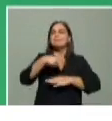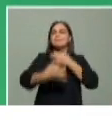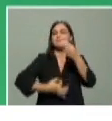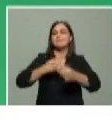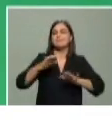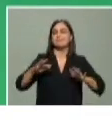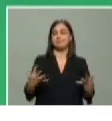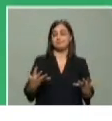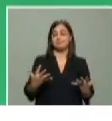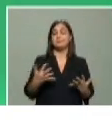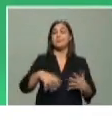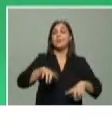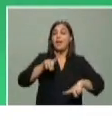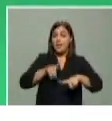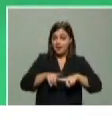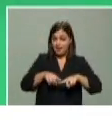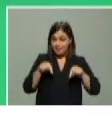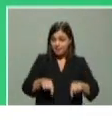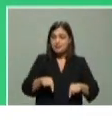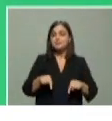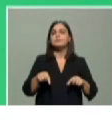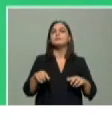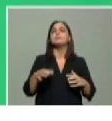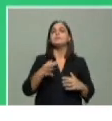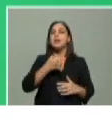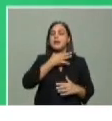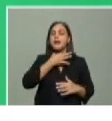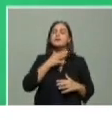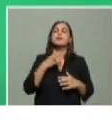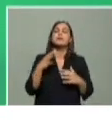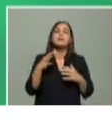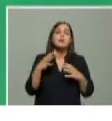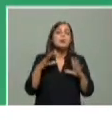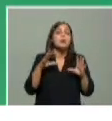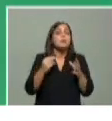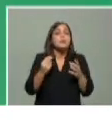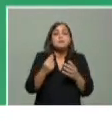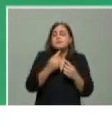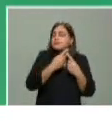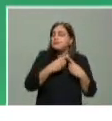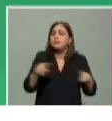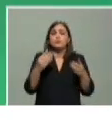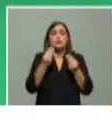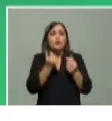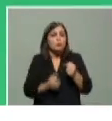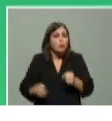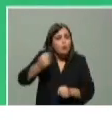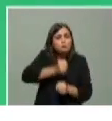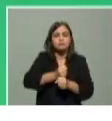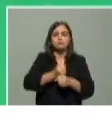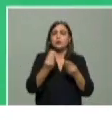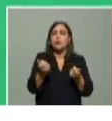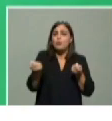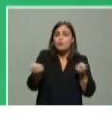Πασόκ, προφανώς. Και κάποιες άλλες πηγές μέσα από την ΕΕ, που υπάρχουν δημοσιεύματα σήμερα, αμφισβητούν την αλληλουχία